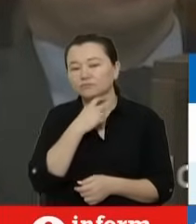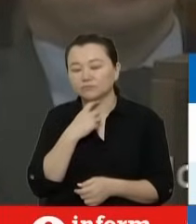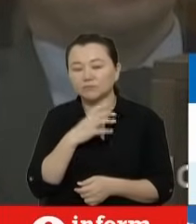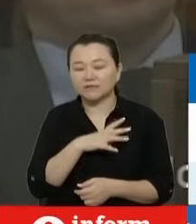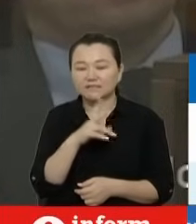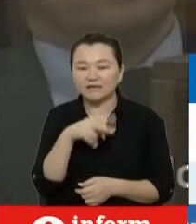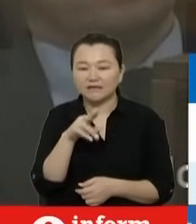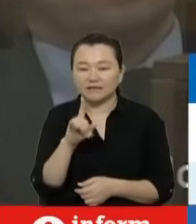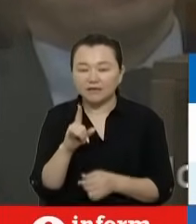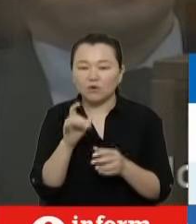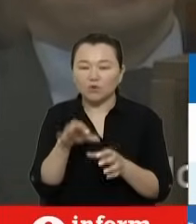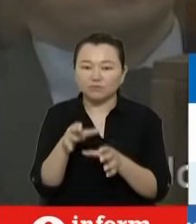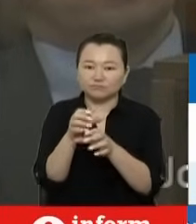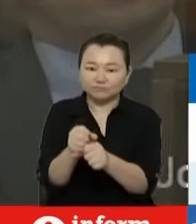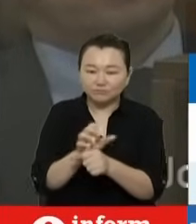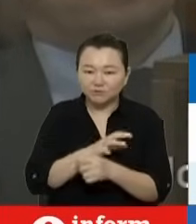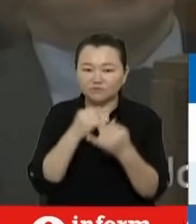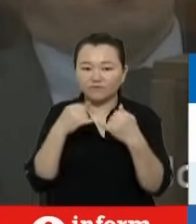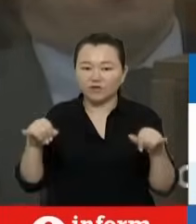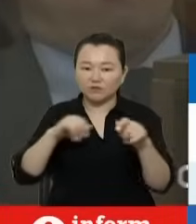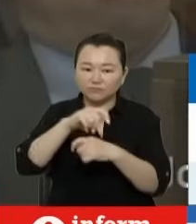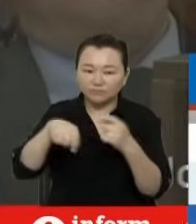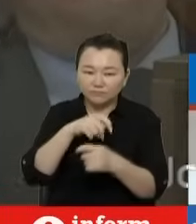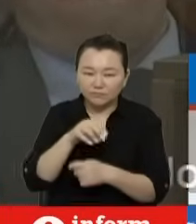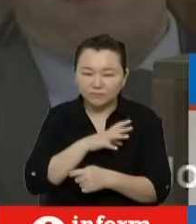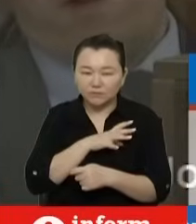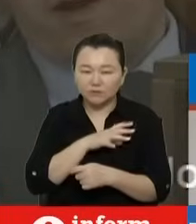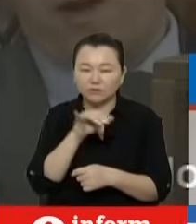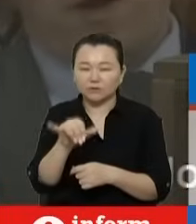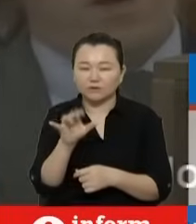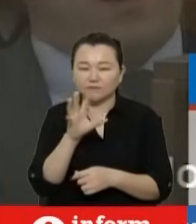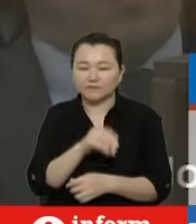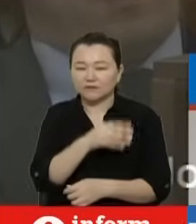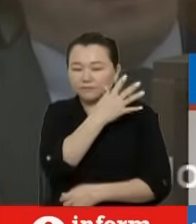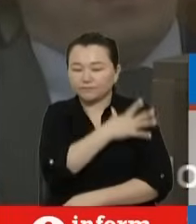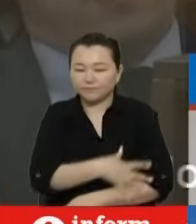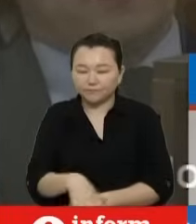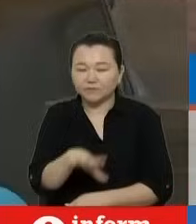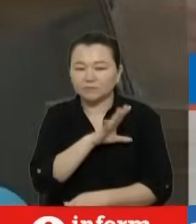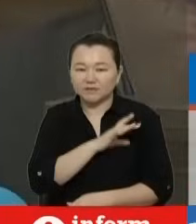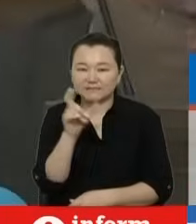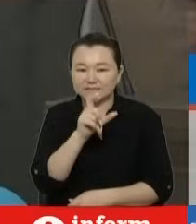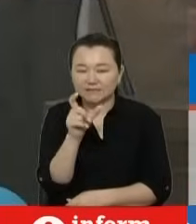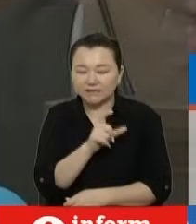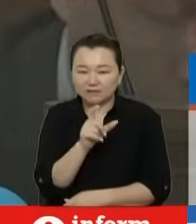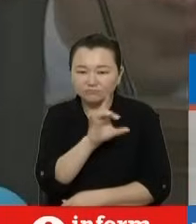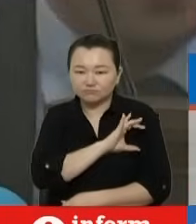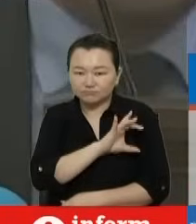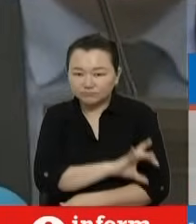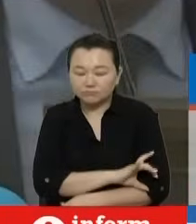от удушья, следы от веревок, и у нее вся левая сторона была в синяках. И в ходе